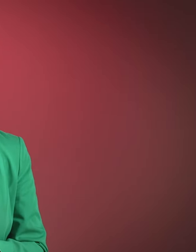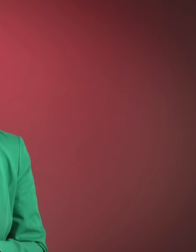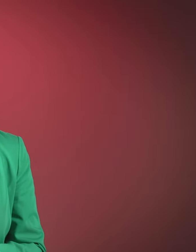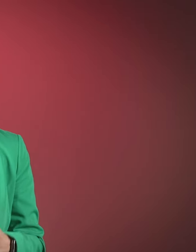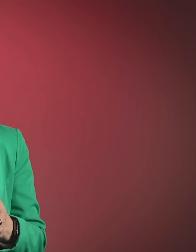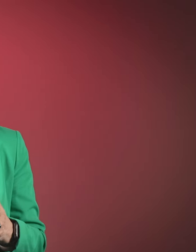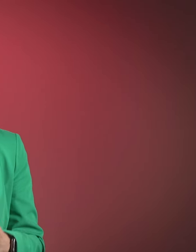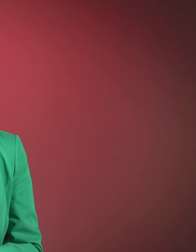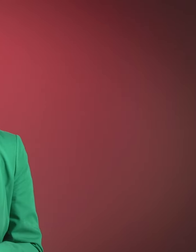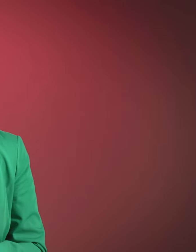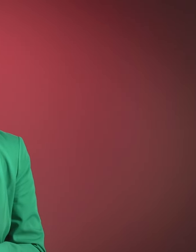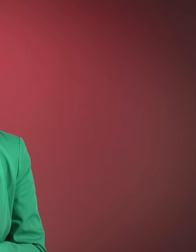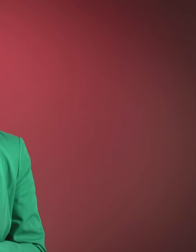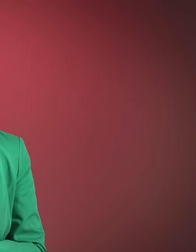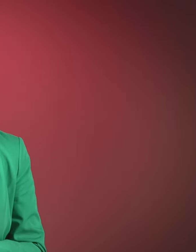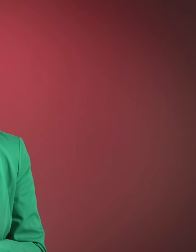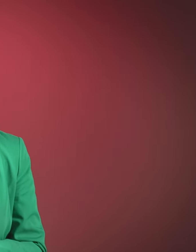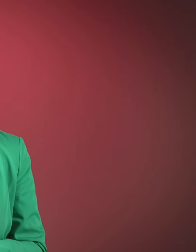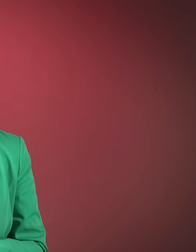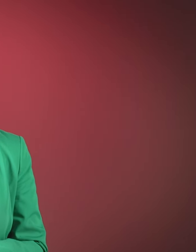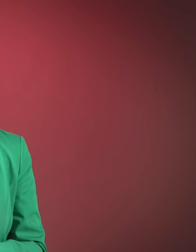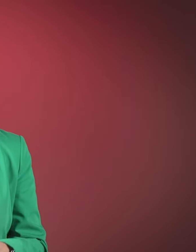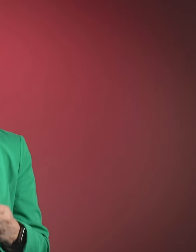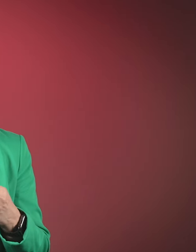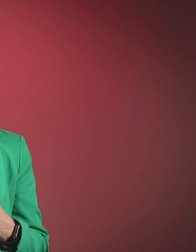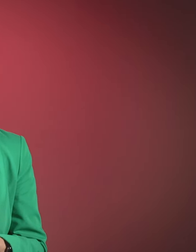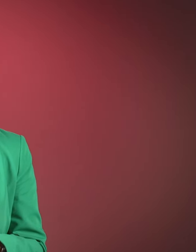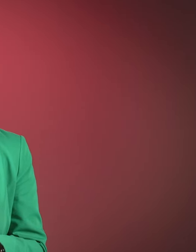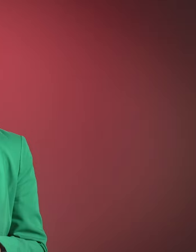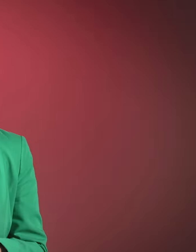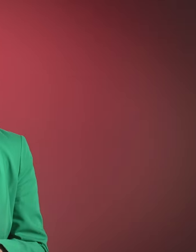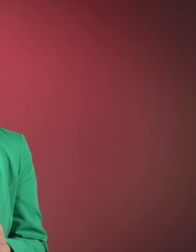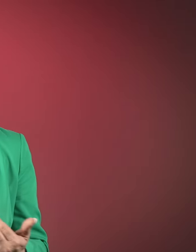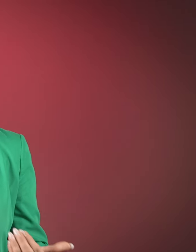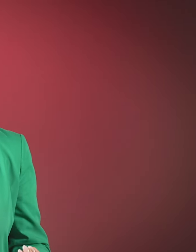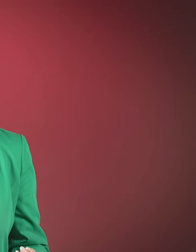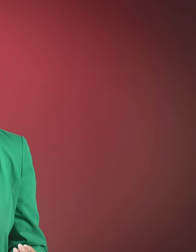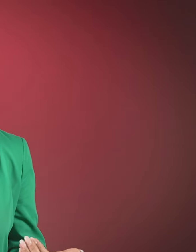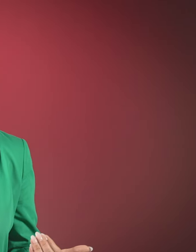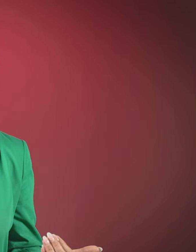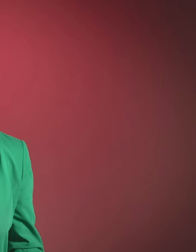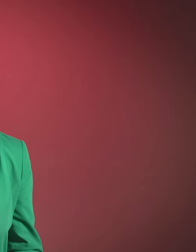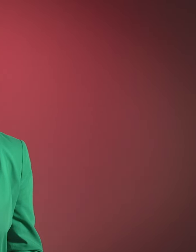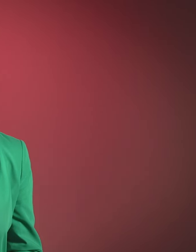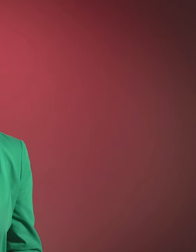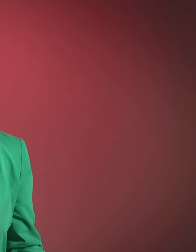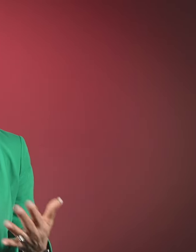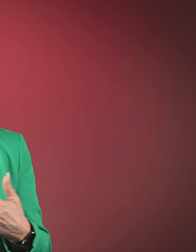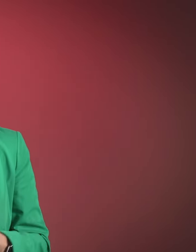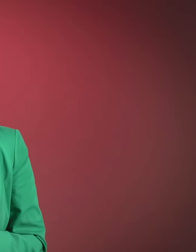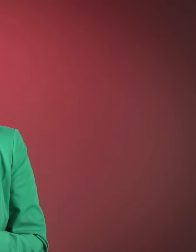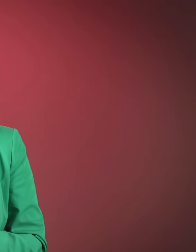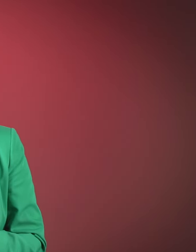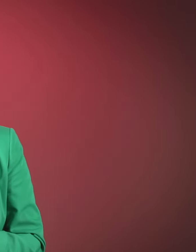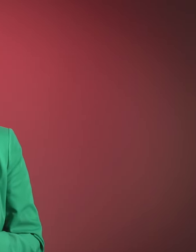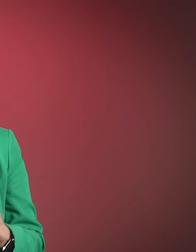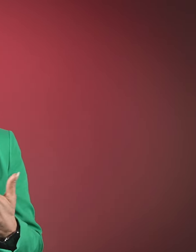Bereichen treffen uns Frauen besonders hart. Das betrifft Kosten für Energie, Miete,